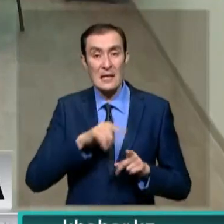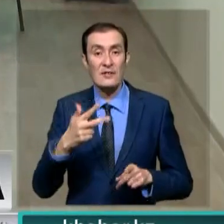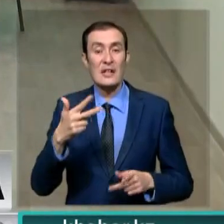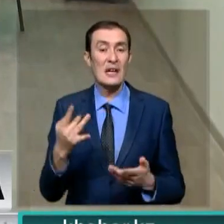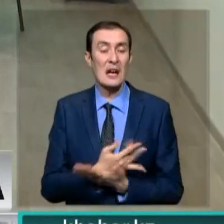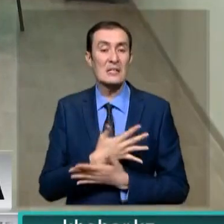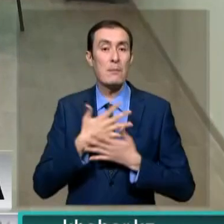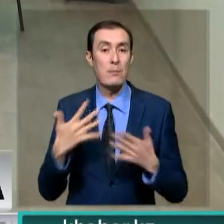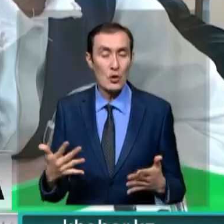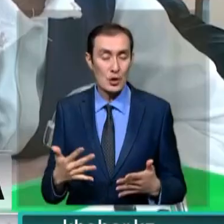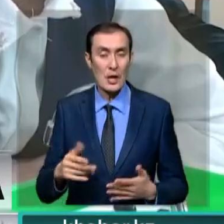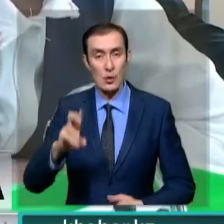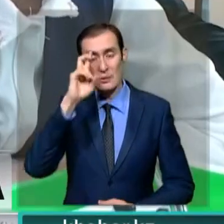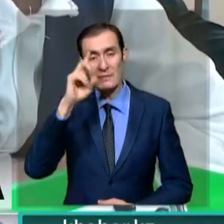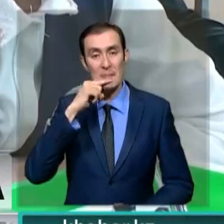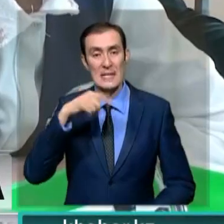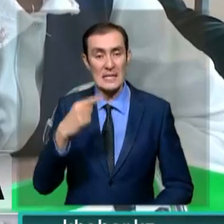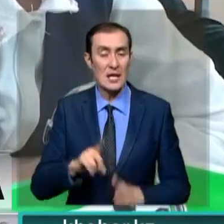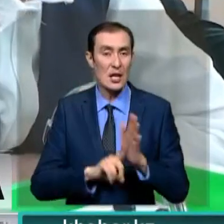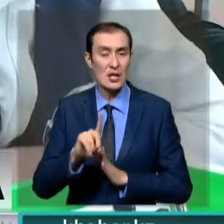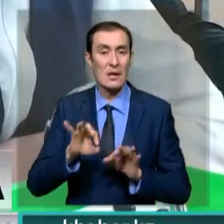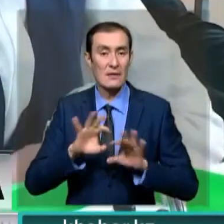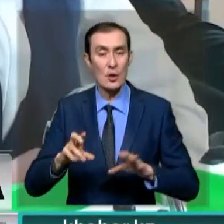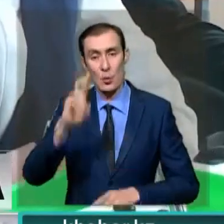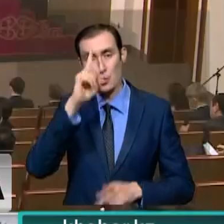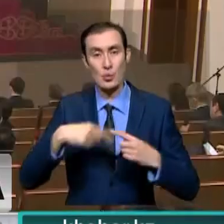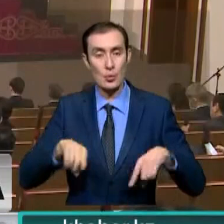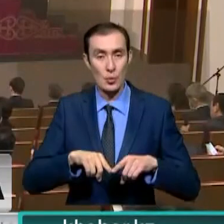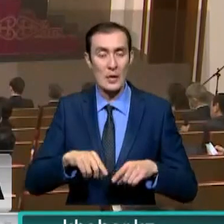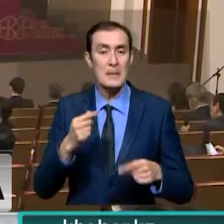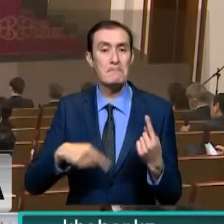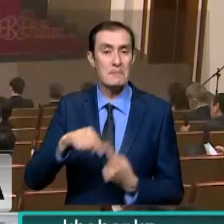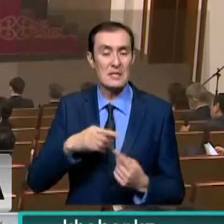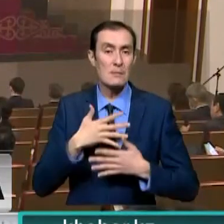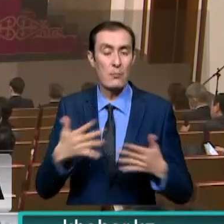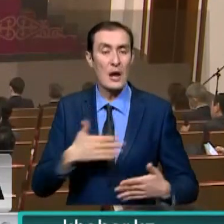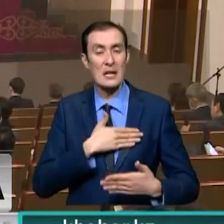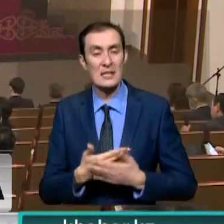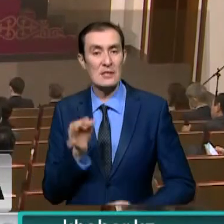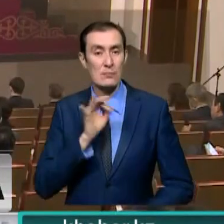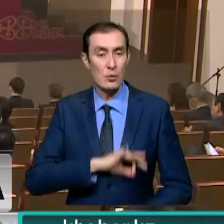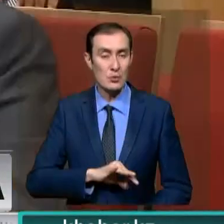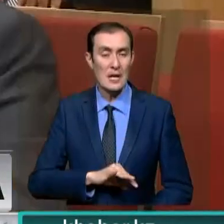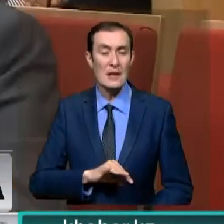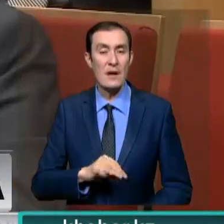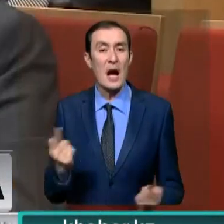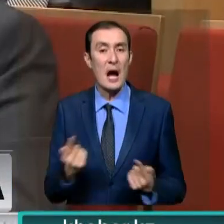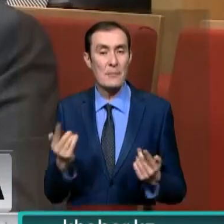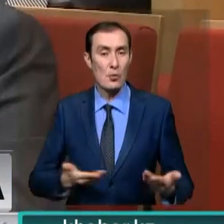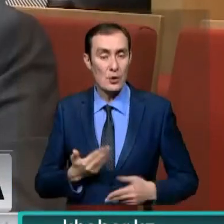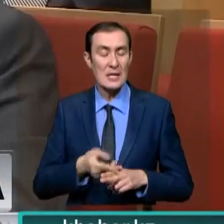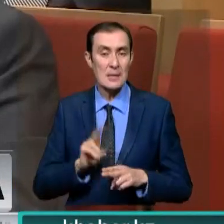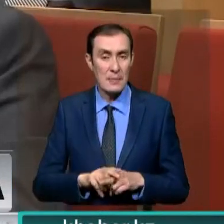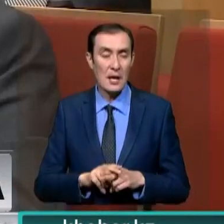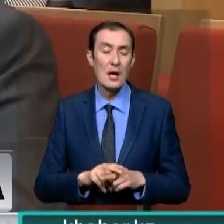раза больше на государственном языке заговорили и госструктуры и бизнес все активнее его стали использовать в обиходе теперь